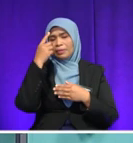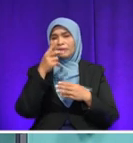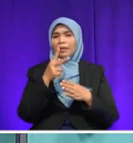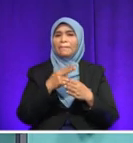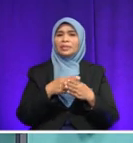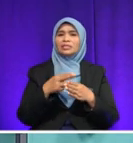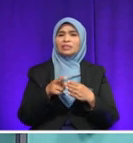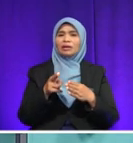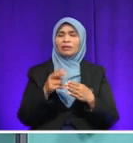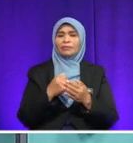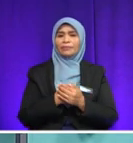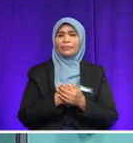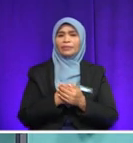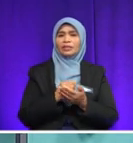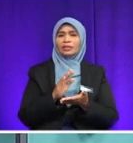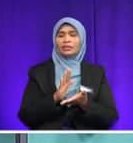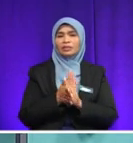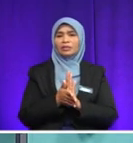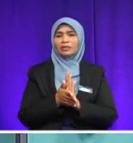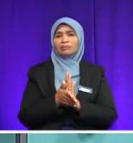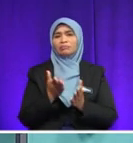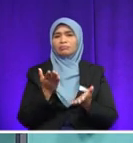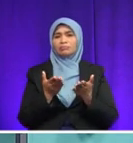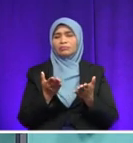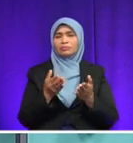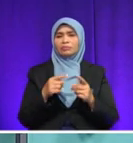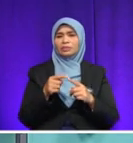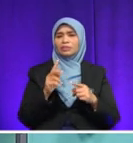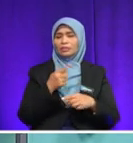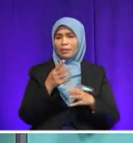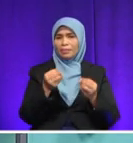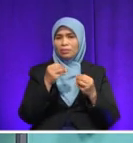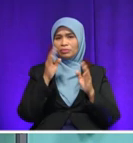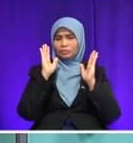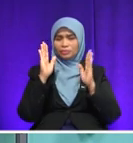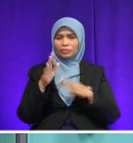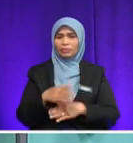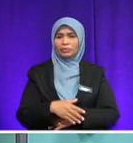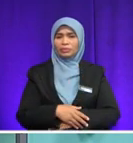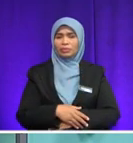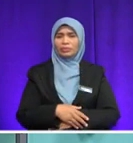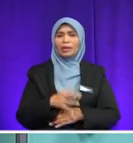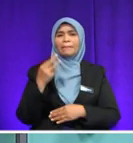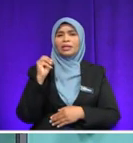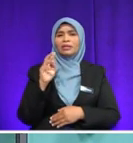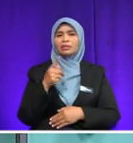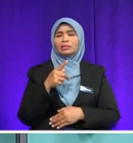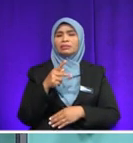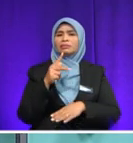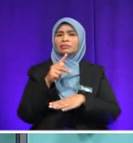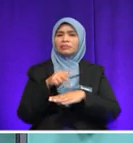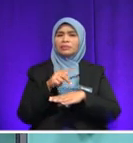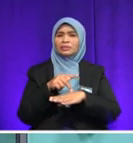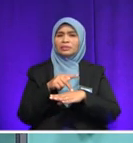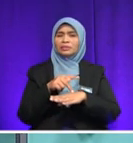contoh-contoh seperti luka tersebut maka bila kita nak salat ataupun kita berwudhu maka kita kena lah